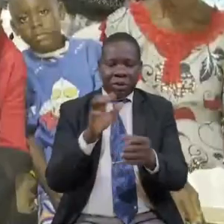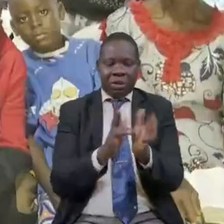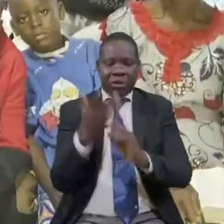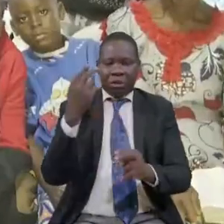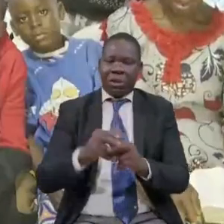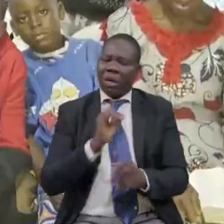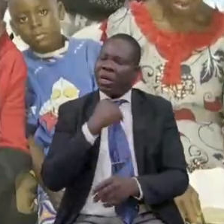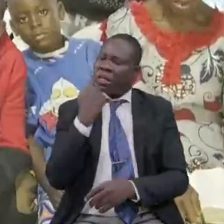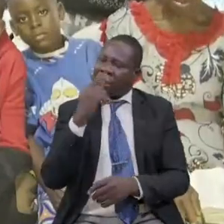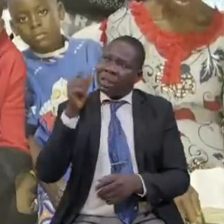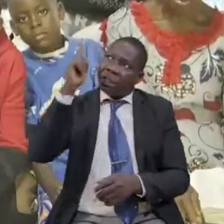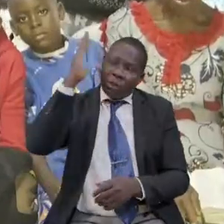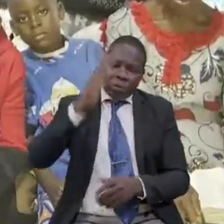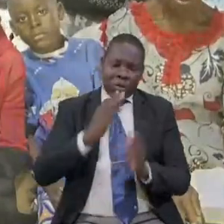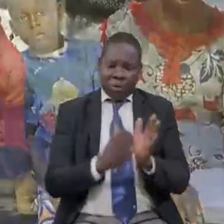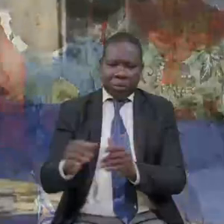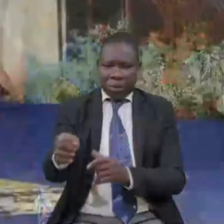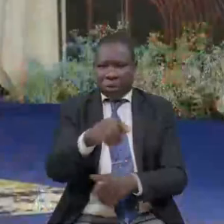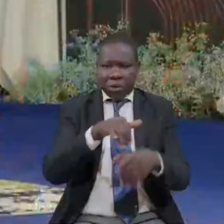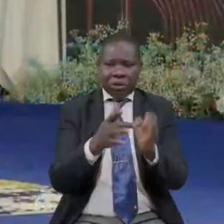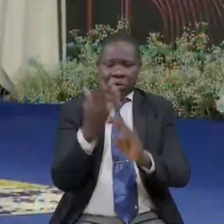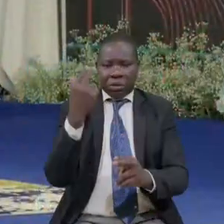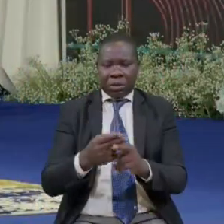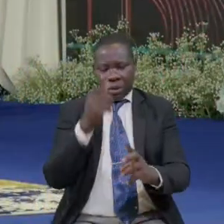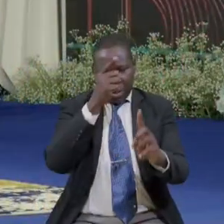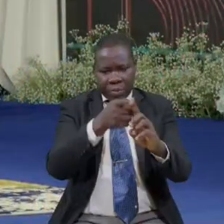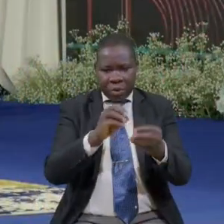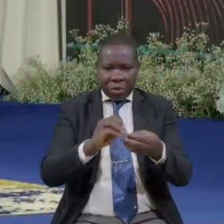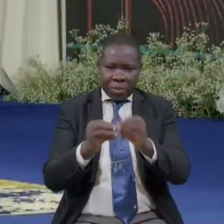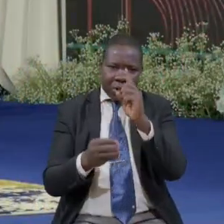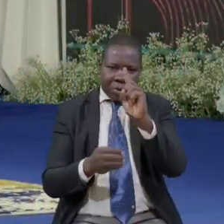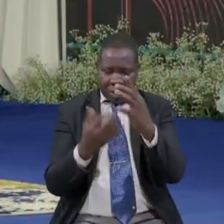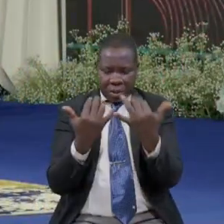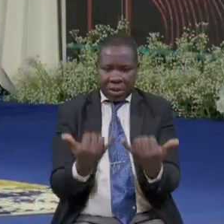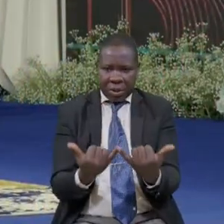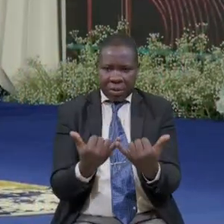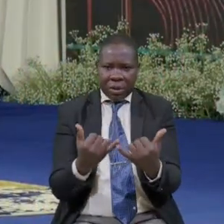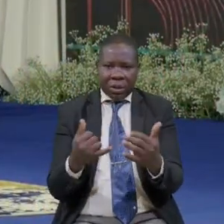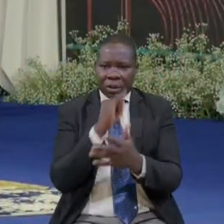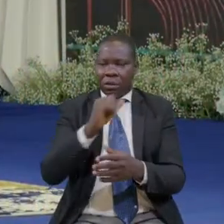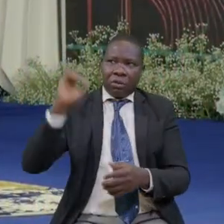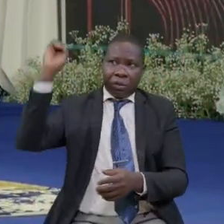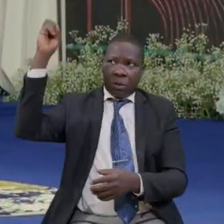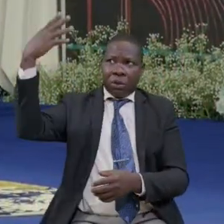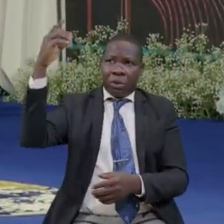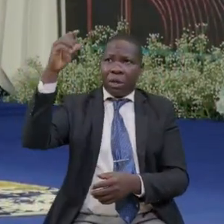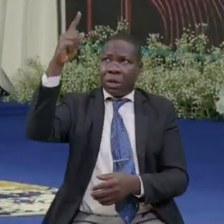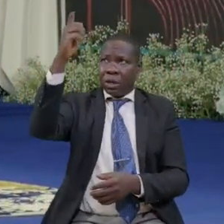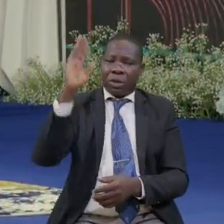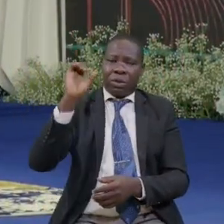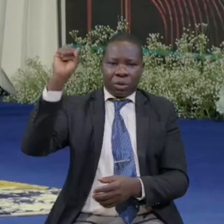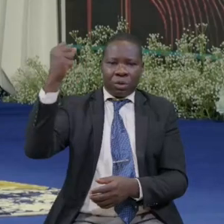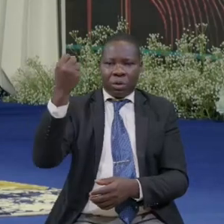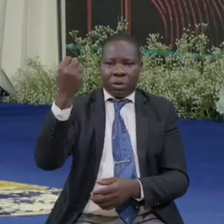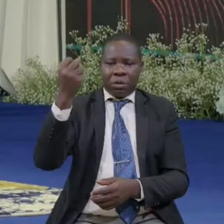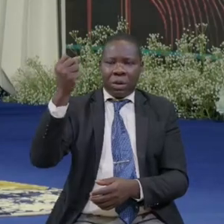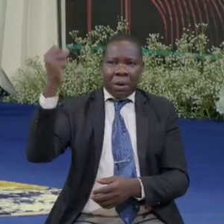vous préparer. Voyons la première partie, c'est la grâce merveilleuse